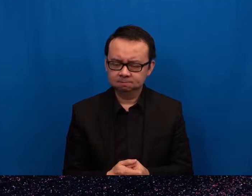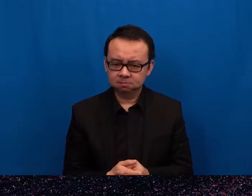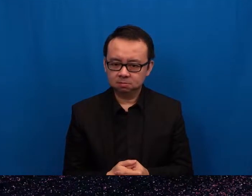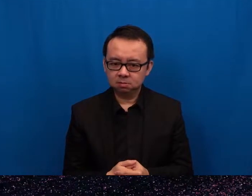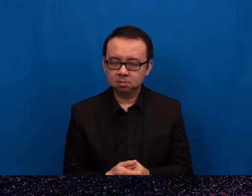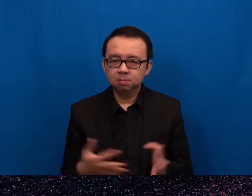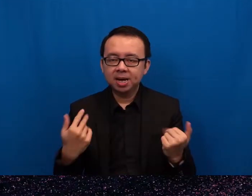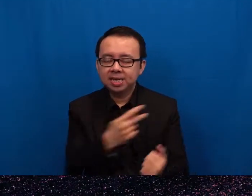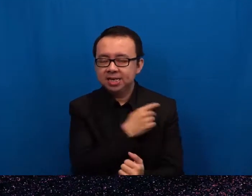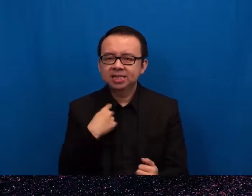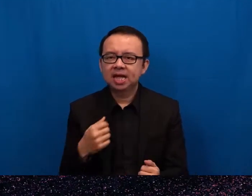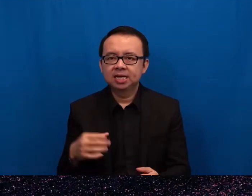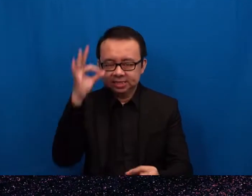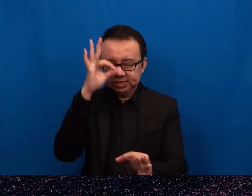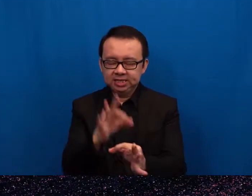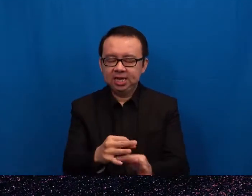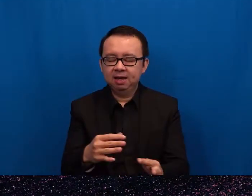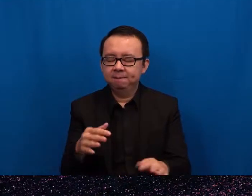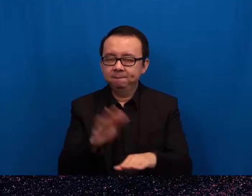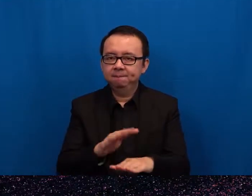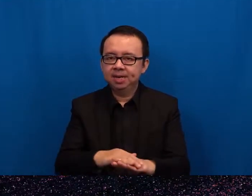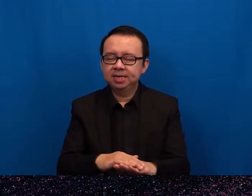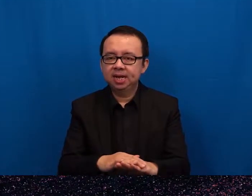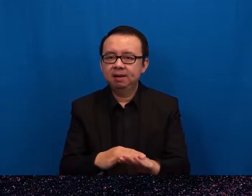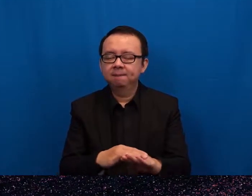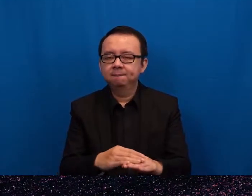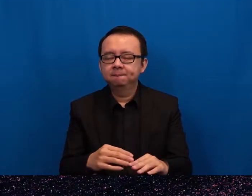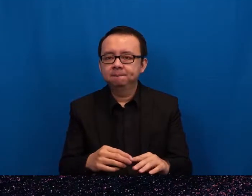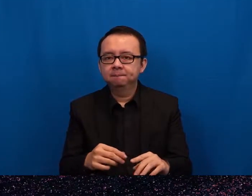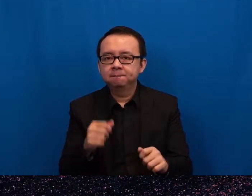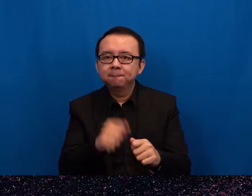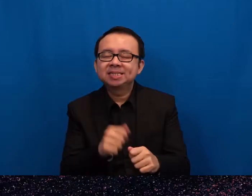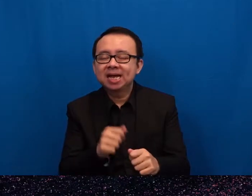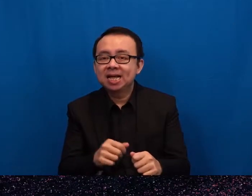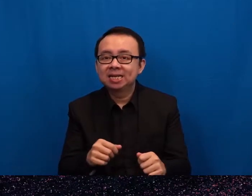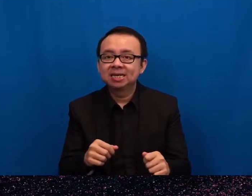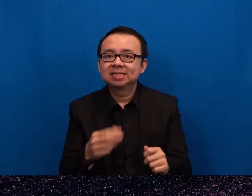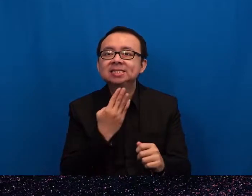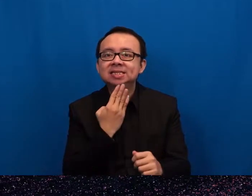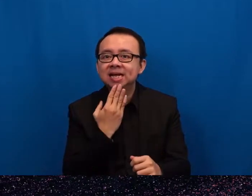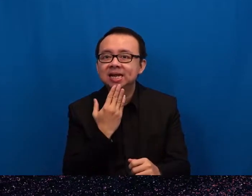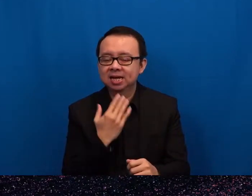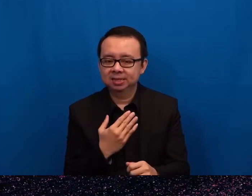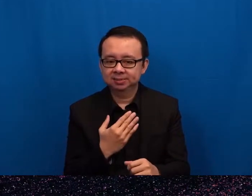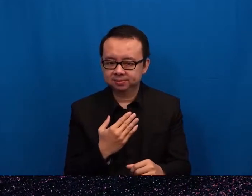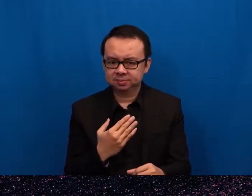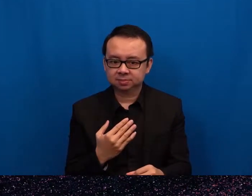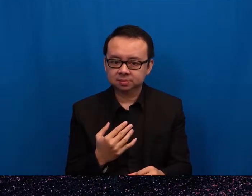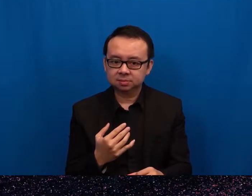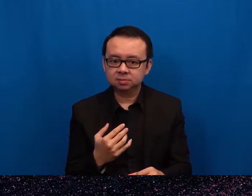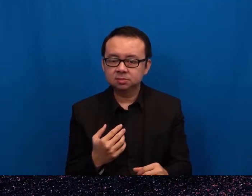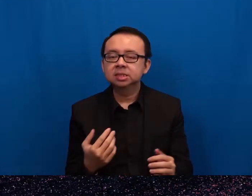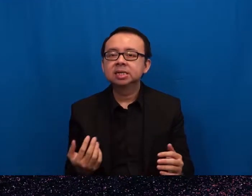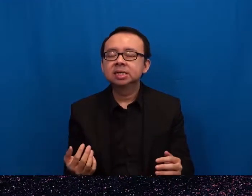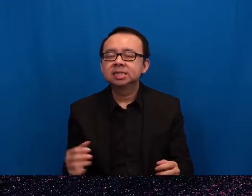Setialah dalam perkara sederhana, mendarat kaki ini. Lakukan bagian kita sebagai good citizen. Good husband.